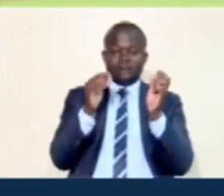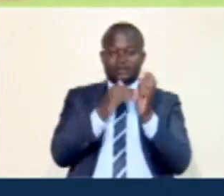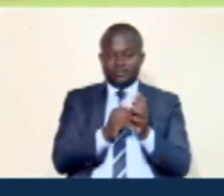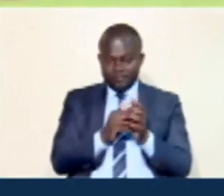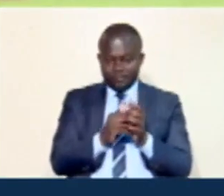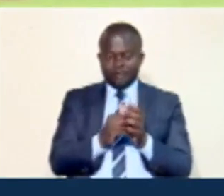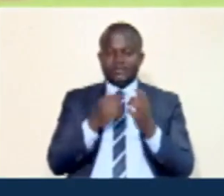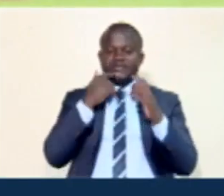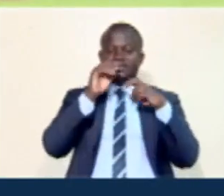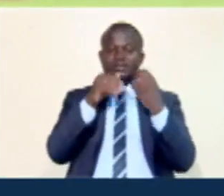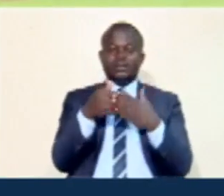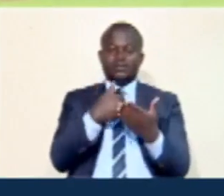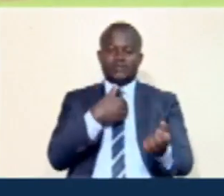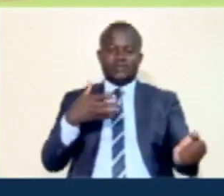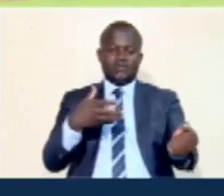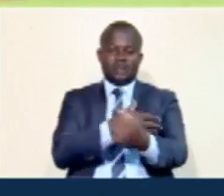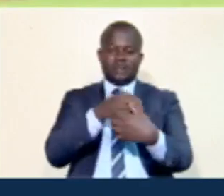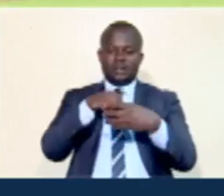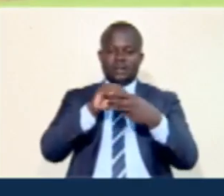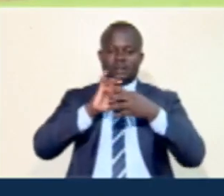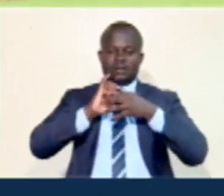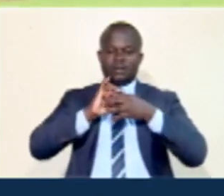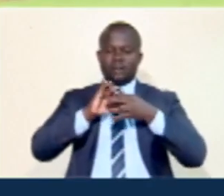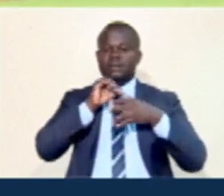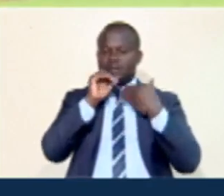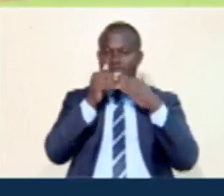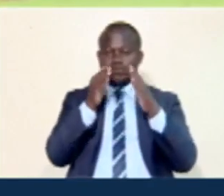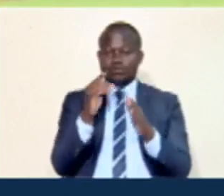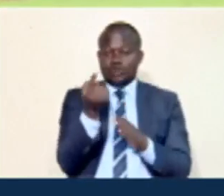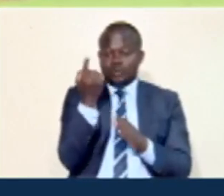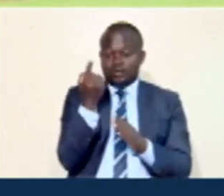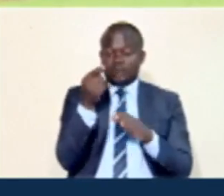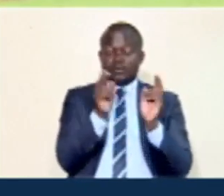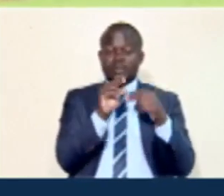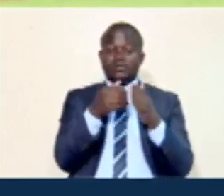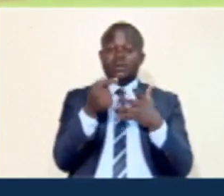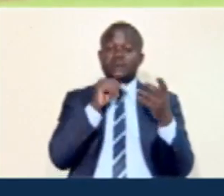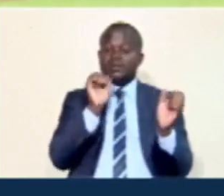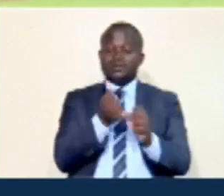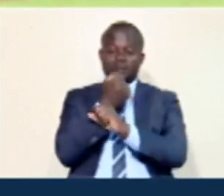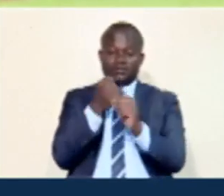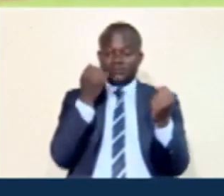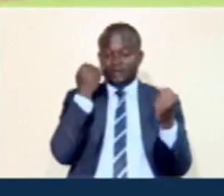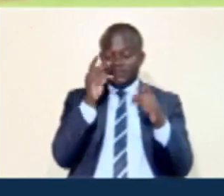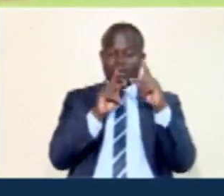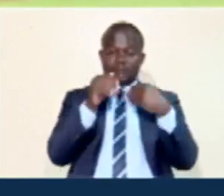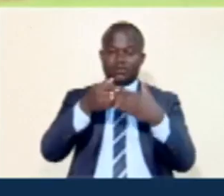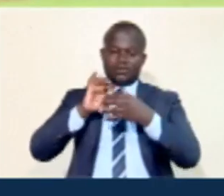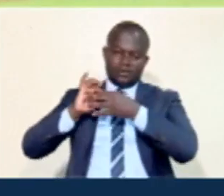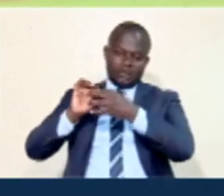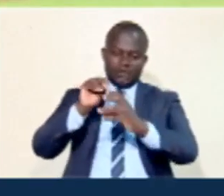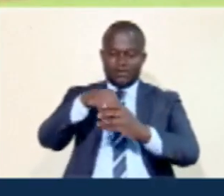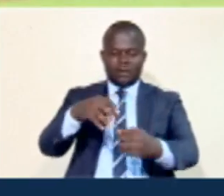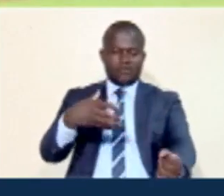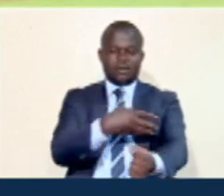ruhande nanavuze ngo bagire n'ingufu mu gufatanya, ntabwo umuntu umwe n'ubundi hari ibyo atashobora. Iyo abantu bagenda bafatanya bagashyiramo